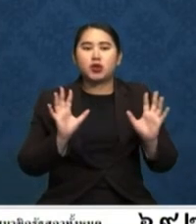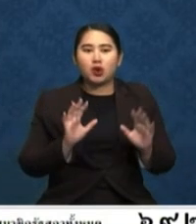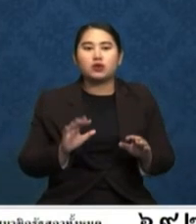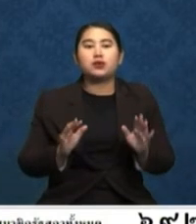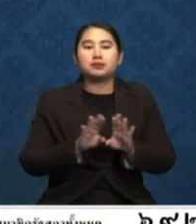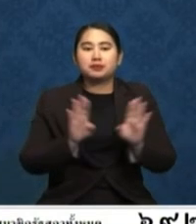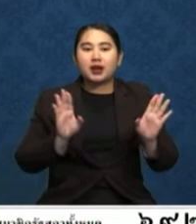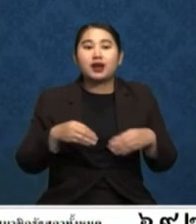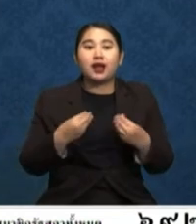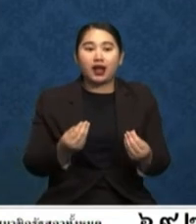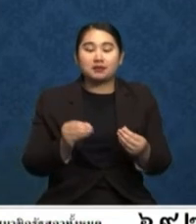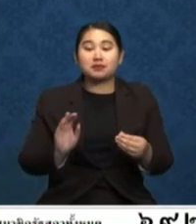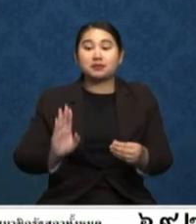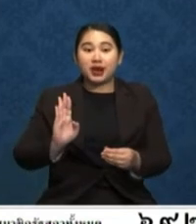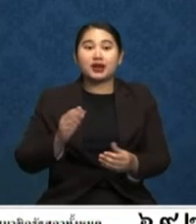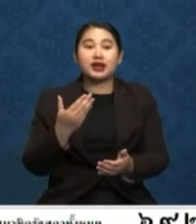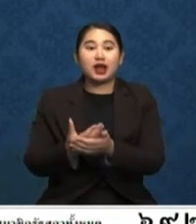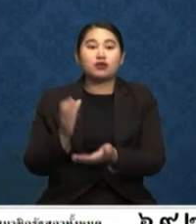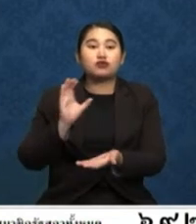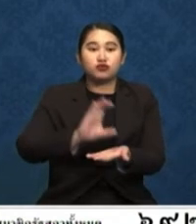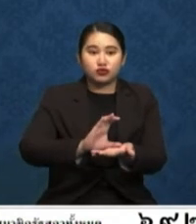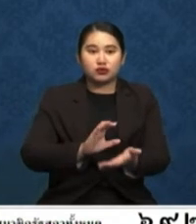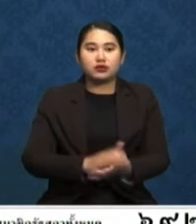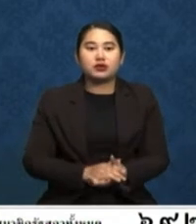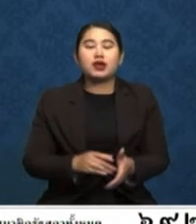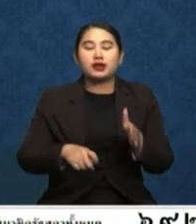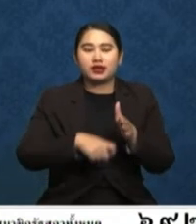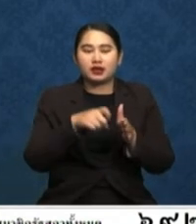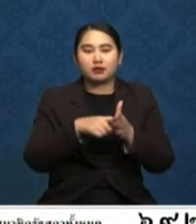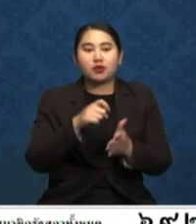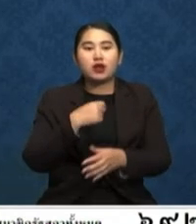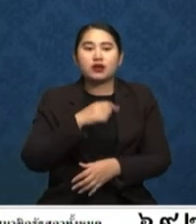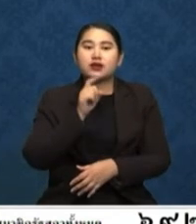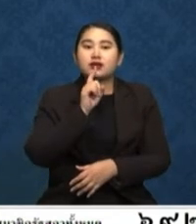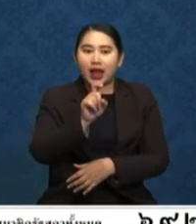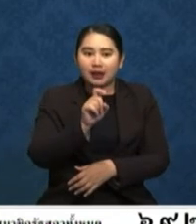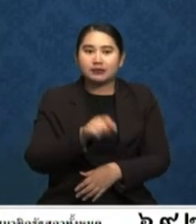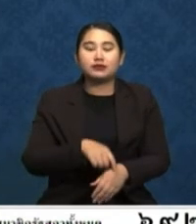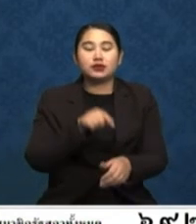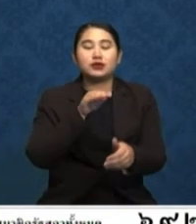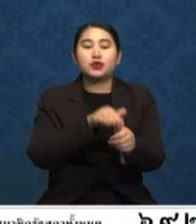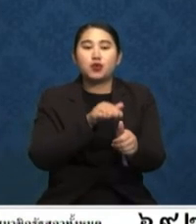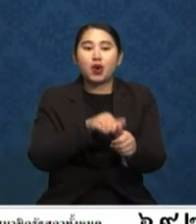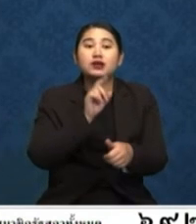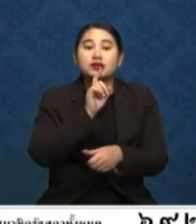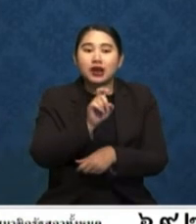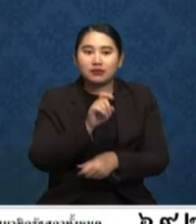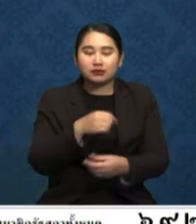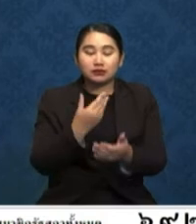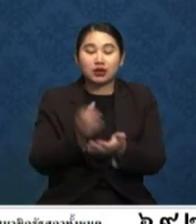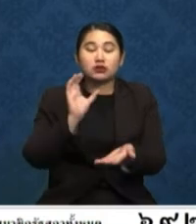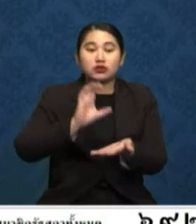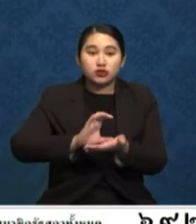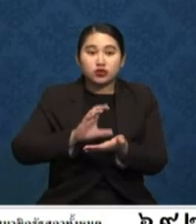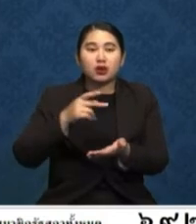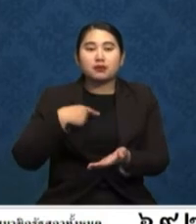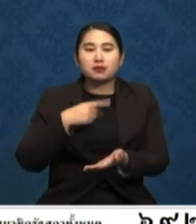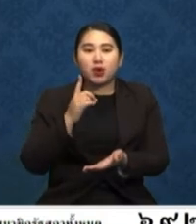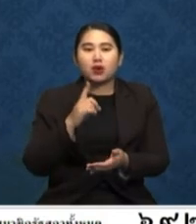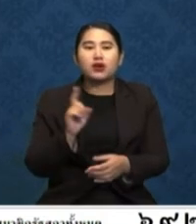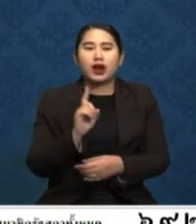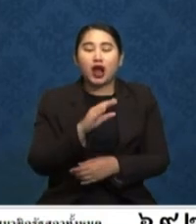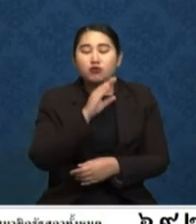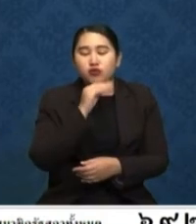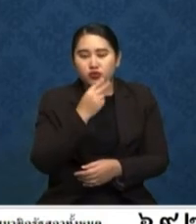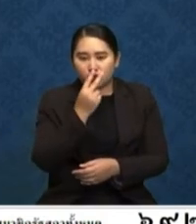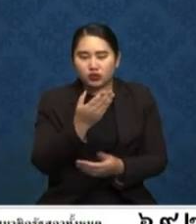เอกชนเข้ามาลงทุนก็เหตุผลนี้ล่ะค่ะที่ต้องทวงถามถึงความคุ้มค่าของการลงทุนเพราะถ้ามันไม่คุ้ม